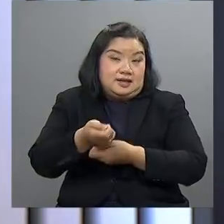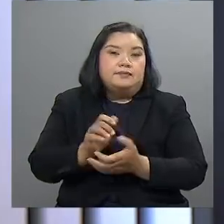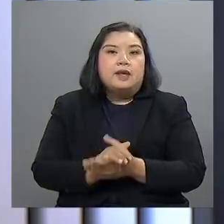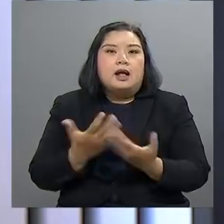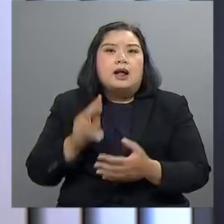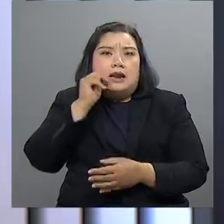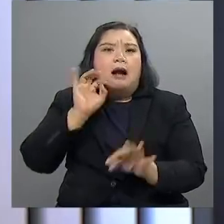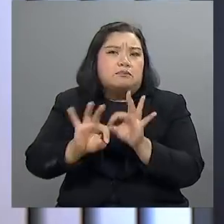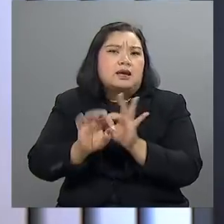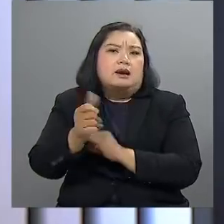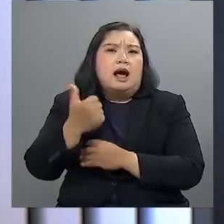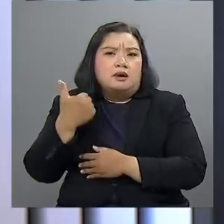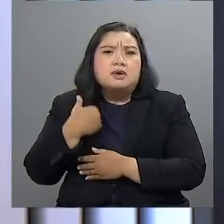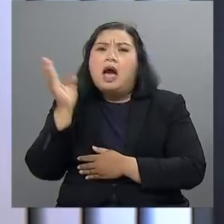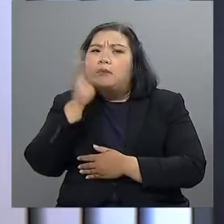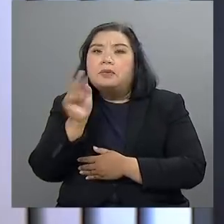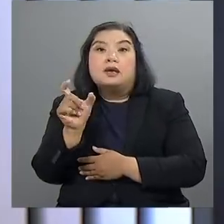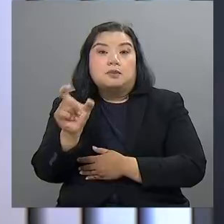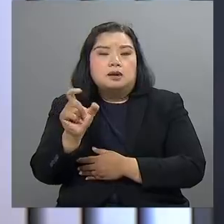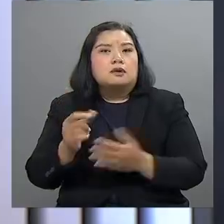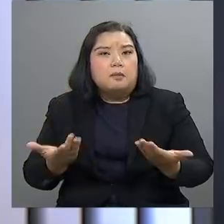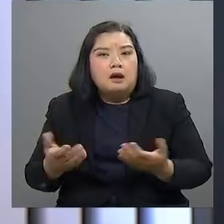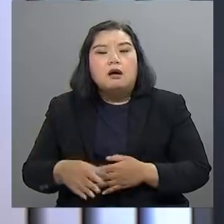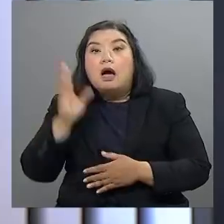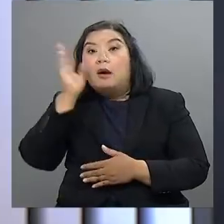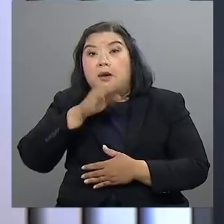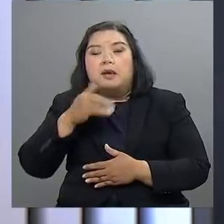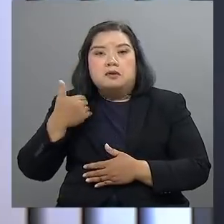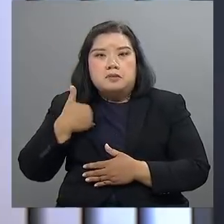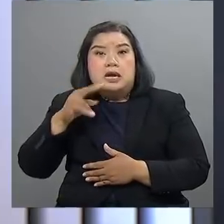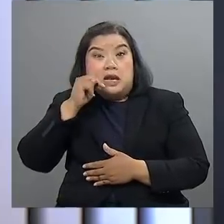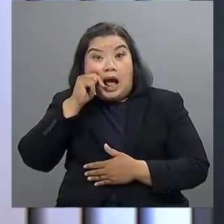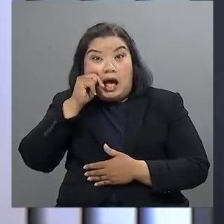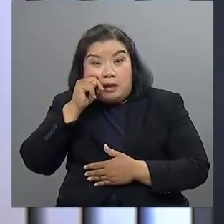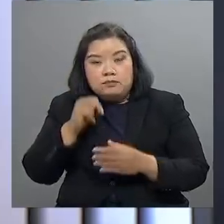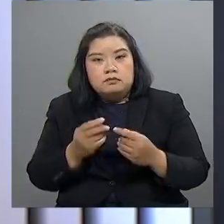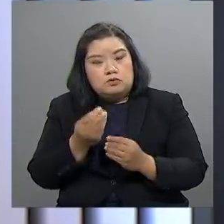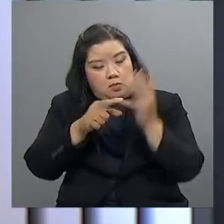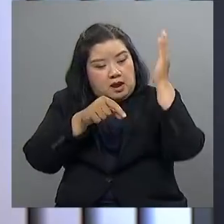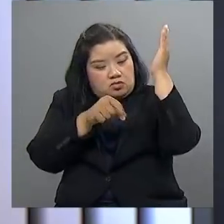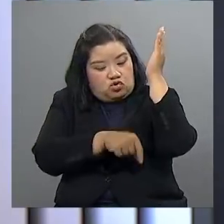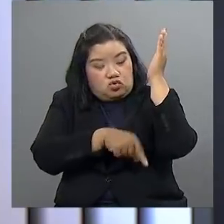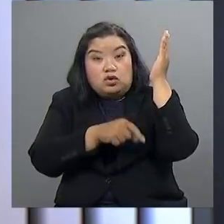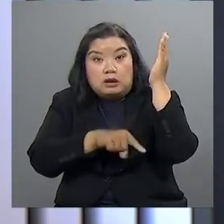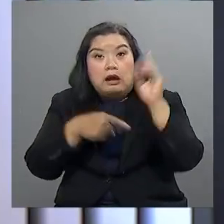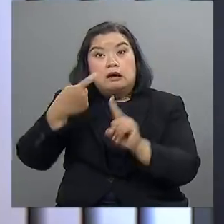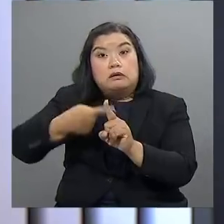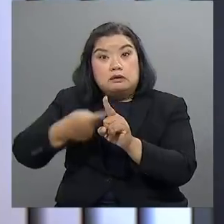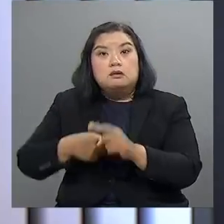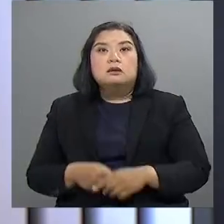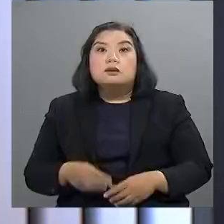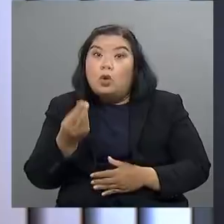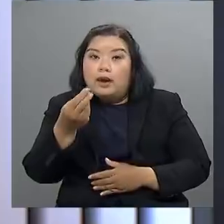ลยครับใครจะคิดว่าการปลูกพริกด้วยใช้ระบบน้ำหยดนั้นเนี่ยสามารถสร้างรายได้ต่อเดือนต่อเดือนนั้น 70,000 บาทเลยนะครับคุณผู้ช